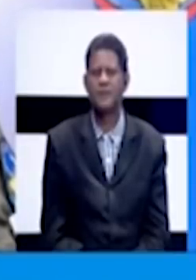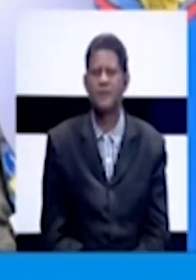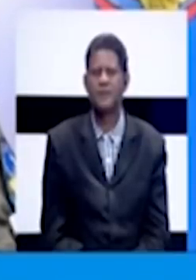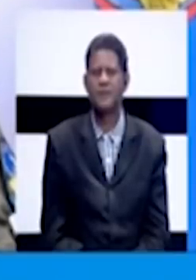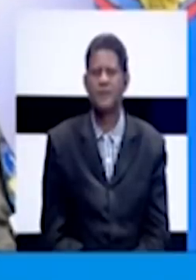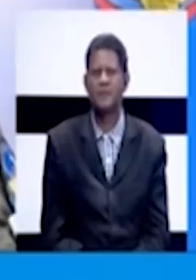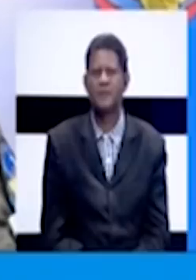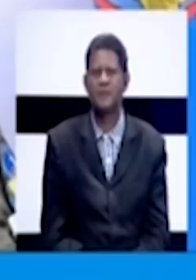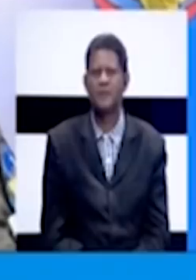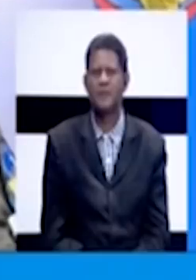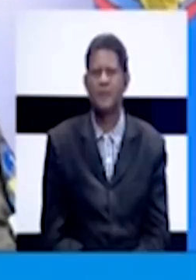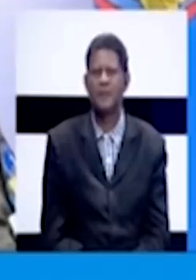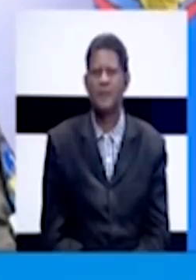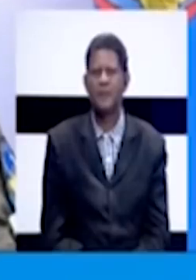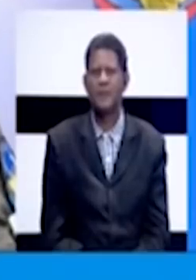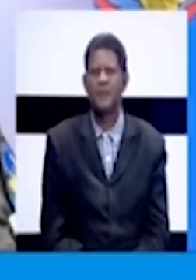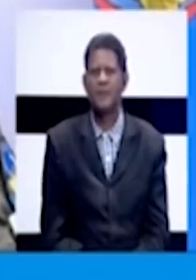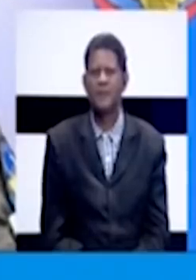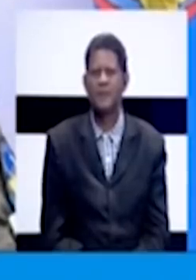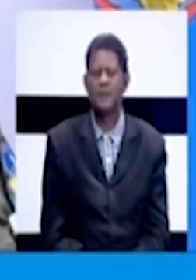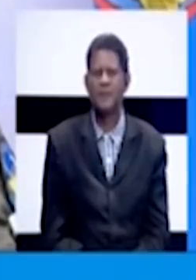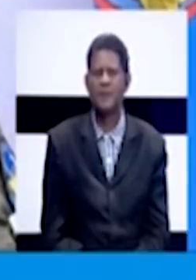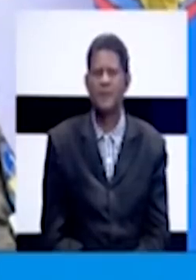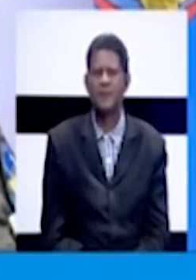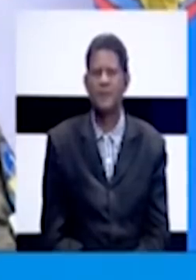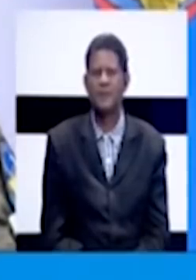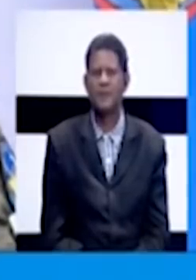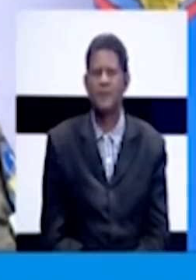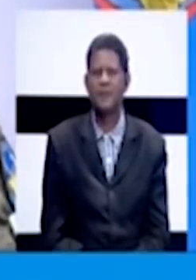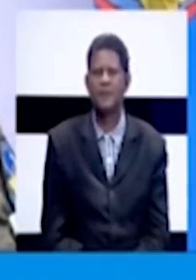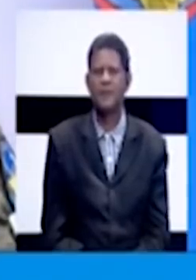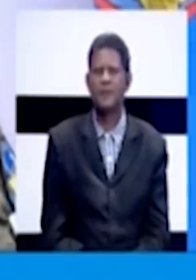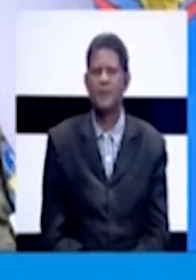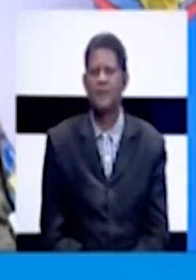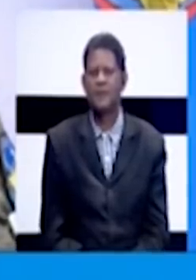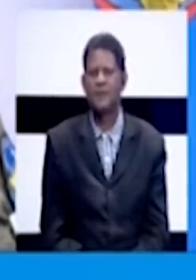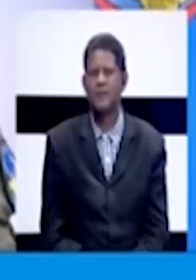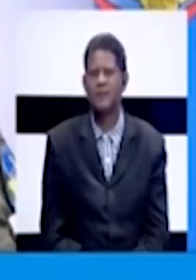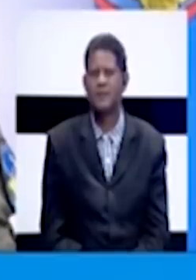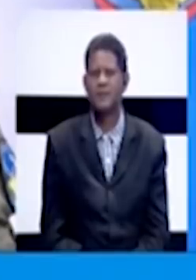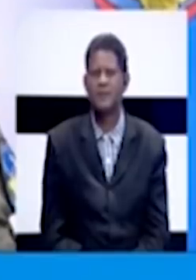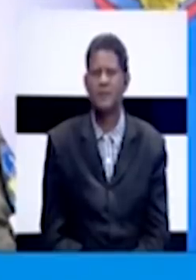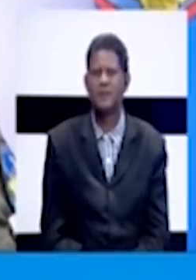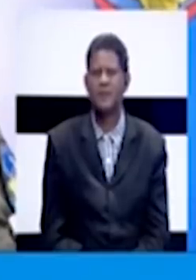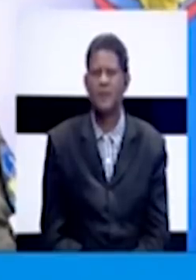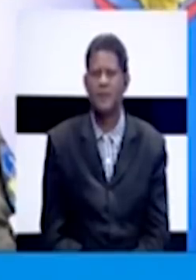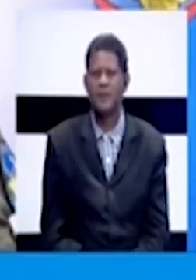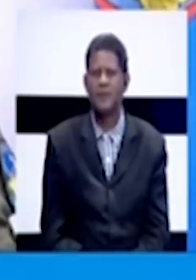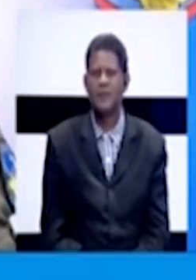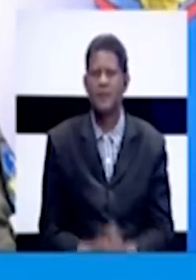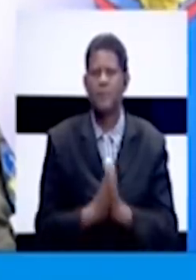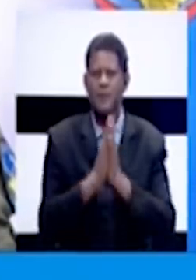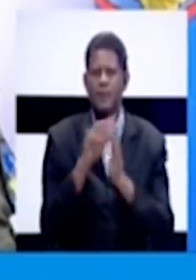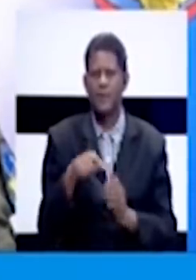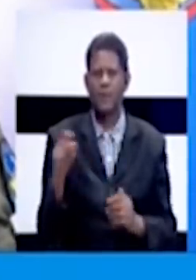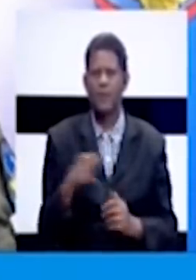ስናወጣ መልሰን እናደራጀዋለን። ራዳር እዚህ ሆነን ነው ዳውን የምናደርገው። ምንም አይጠቅማቸው ምንም። ሚሳኤል